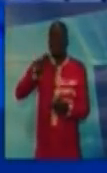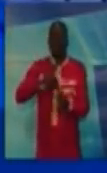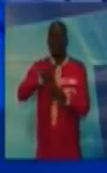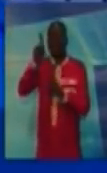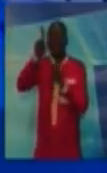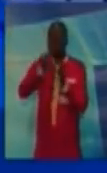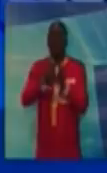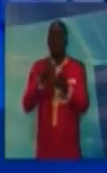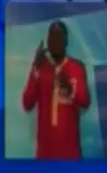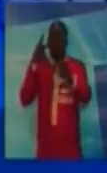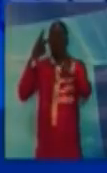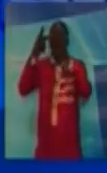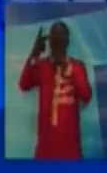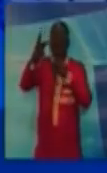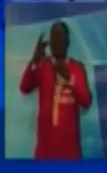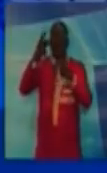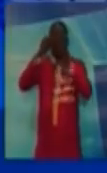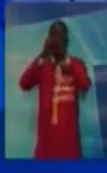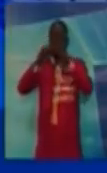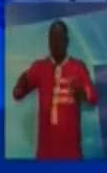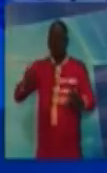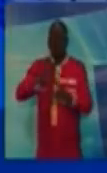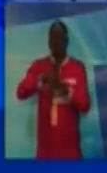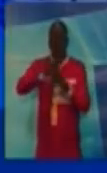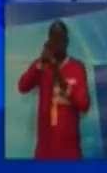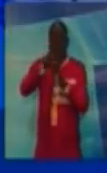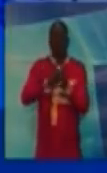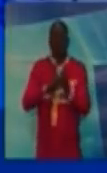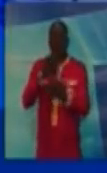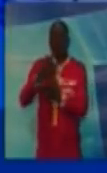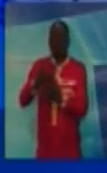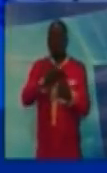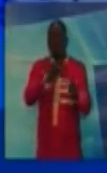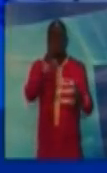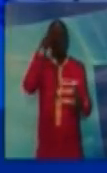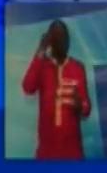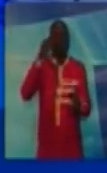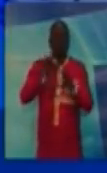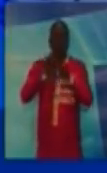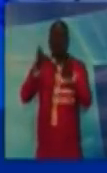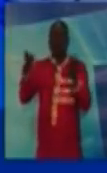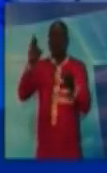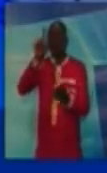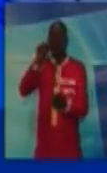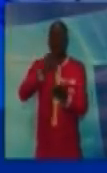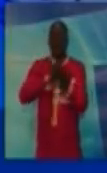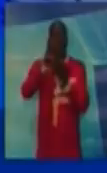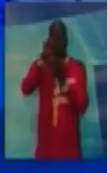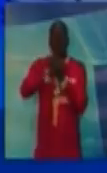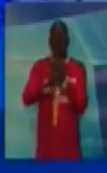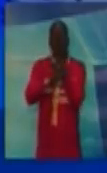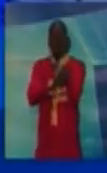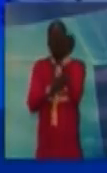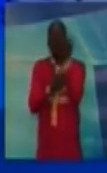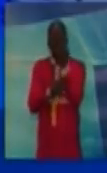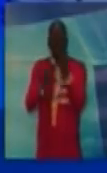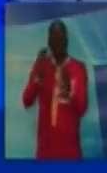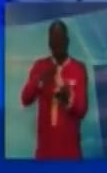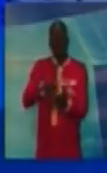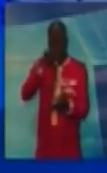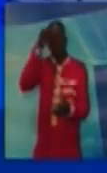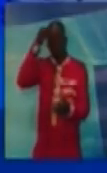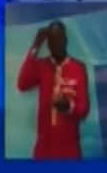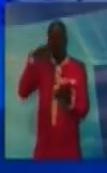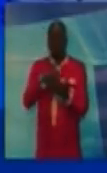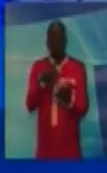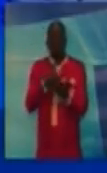professionnelle et à sa vision. D'où un atelier de formation et de partage d'expériences ouvert le 20 juin à Fadane Gourma. Nous en apprenons davantage